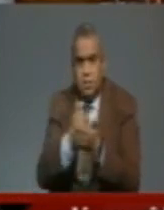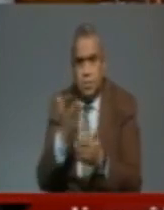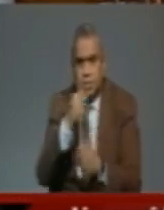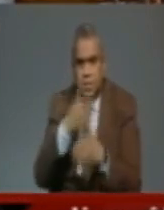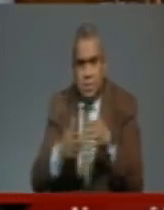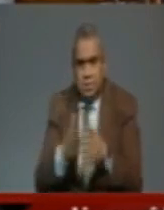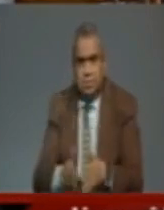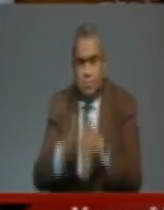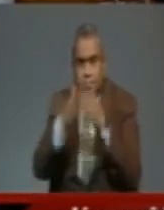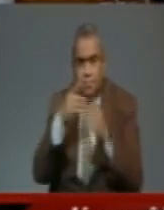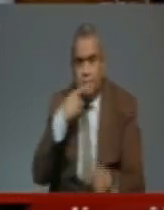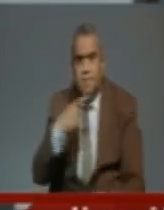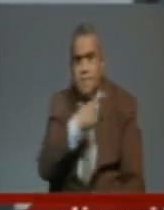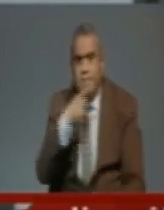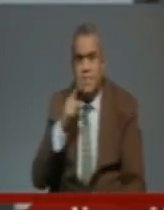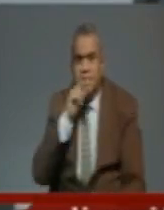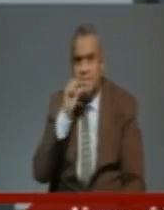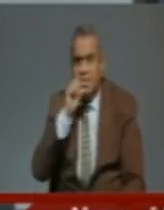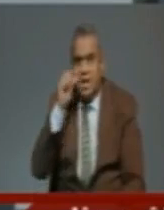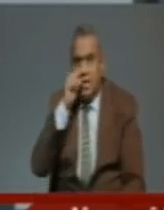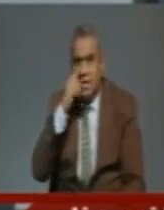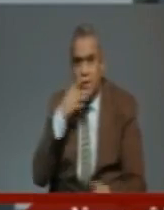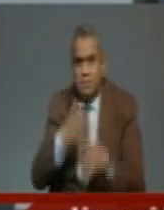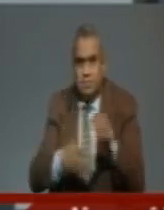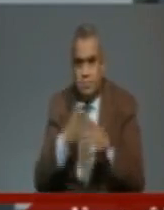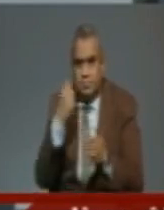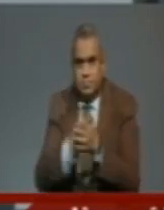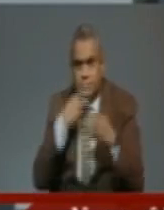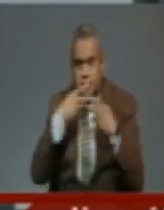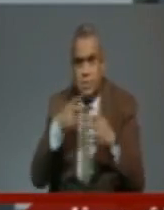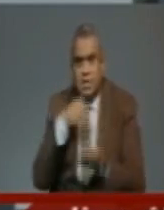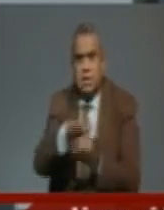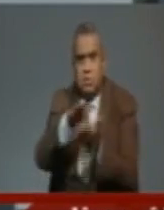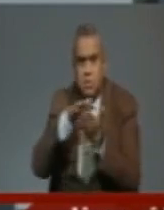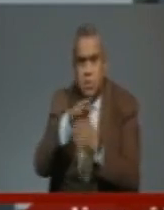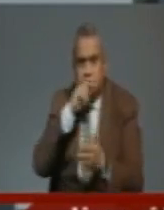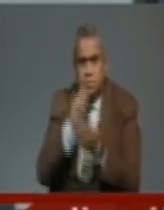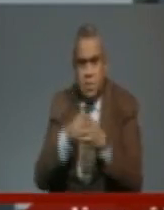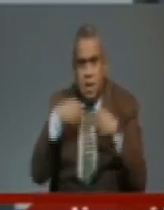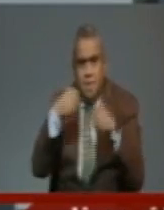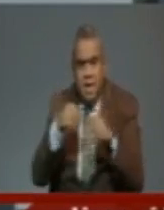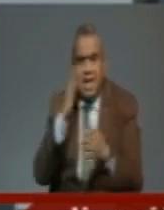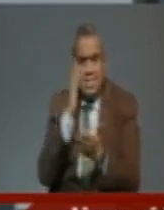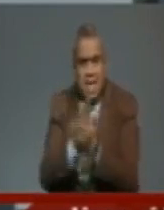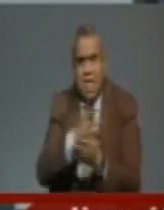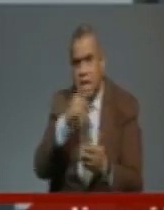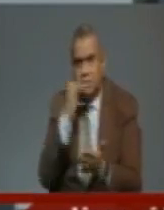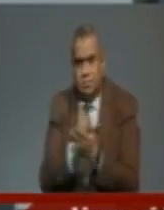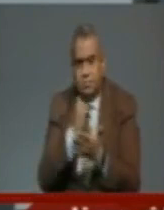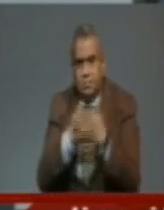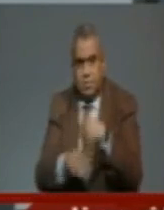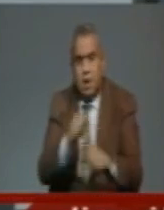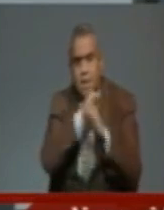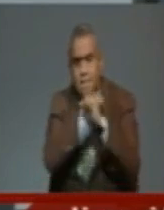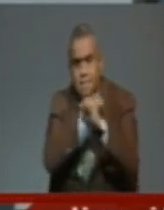على مساحه 100 فدان. الميناء مجهز بساحات للحاويات الوارده والصادره والمبرده. يحتوي الميناء على